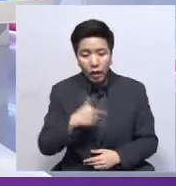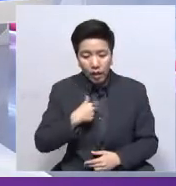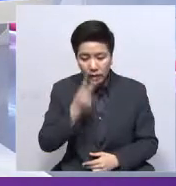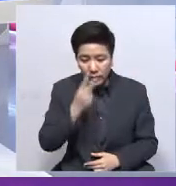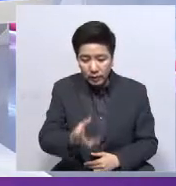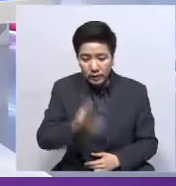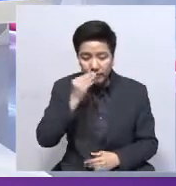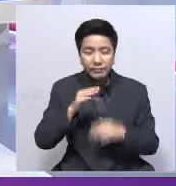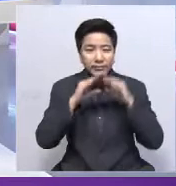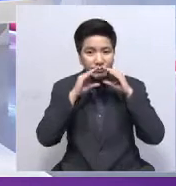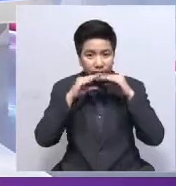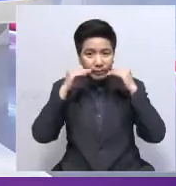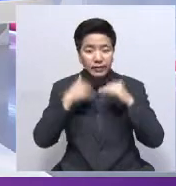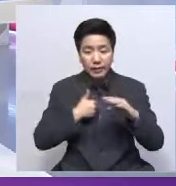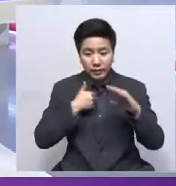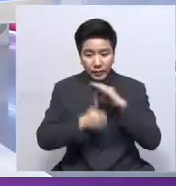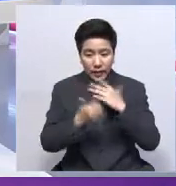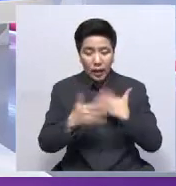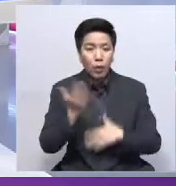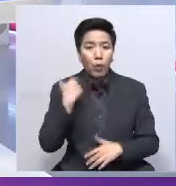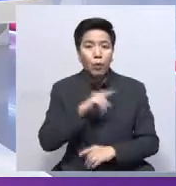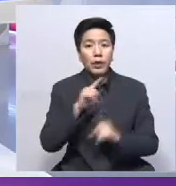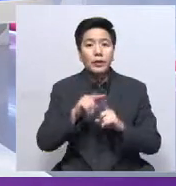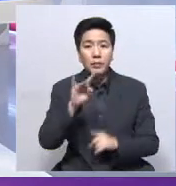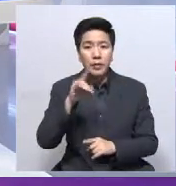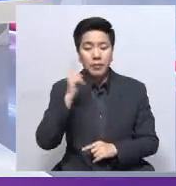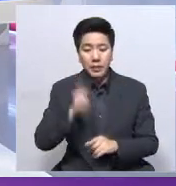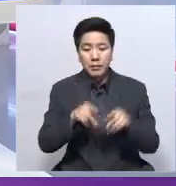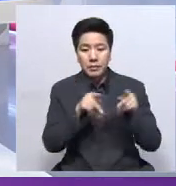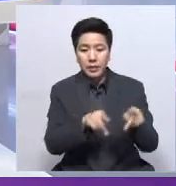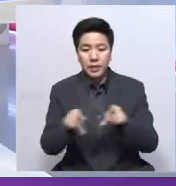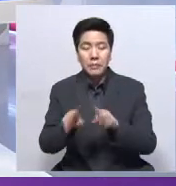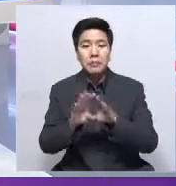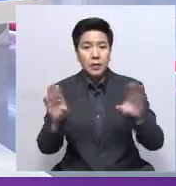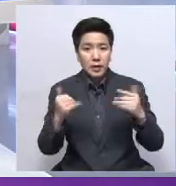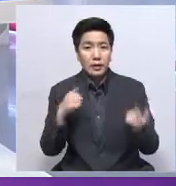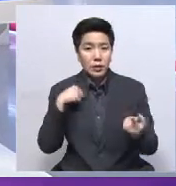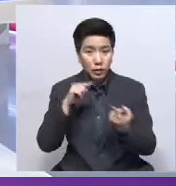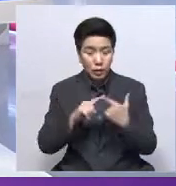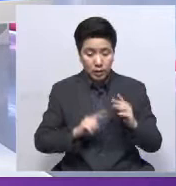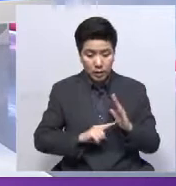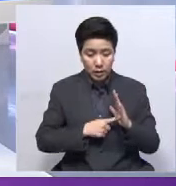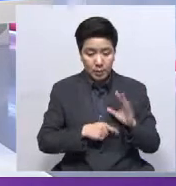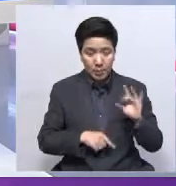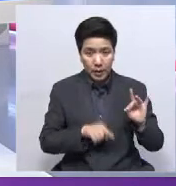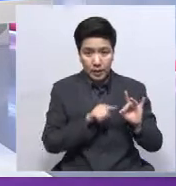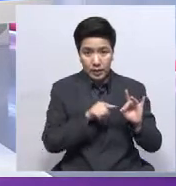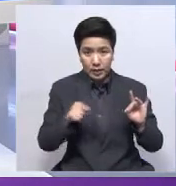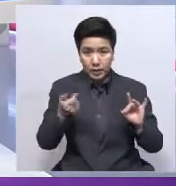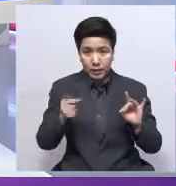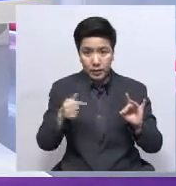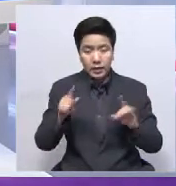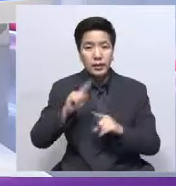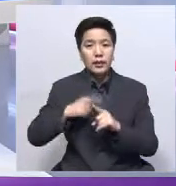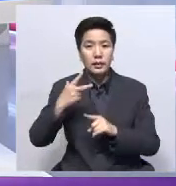ากจะไปนะคะแล้วก็ได้ไปแล้วว ันไหน วันที่8 เป็นไงครับ เป็นพิธีเปิดนะคะซึ่งงานเนี่ยจะมีตั้งแต่วันที่8จนถึง11